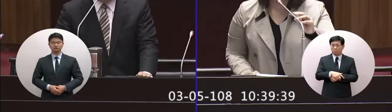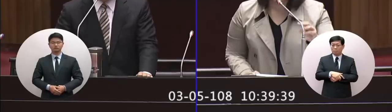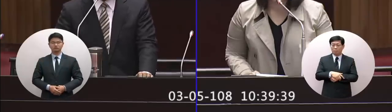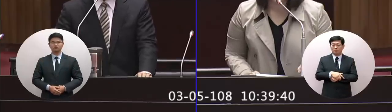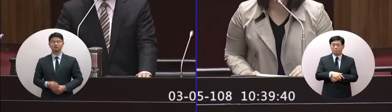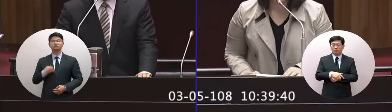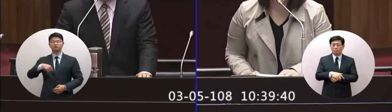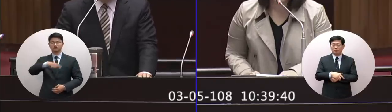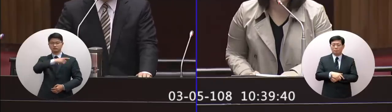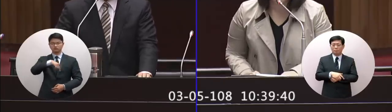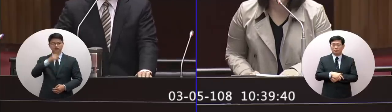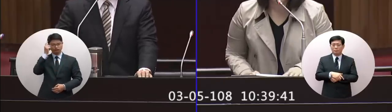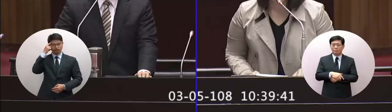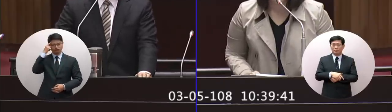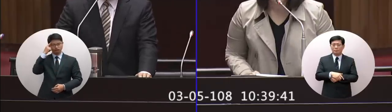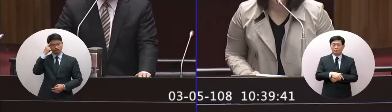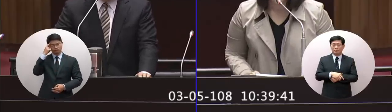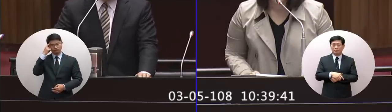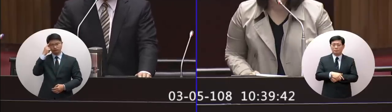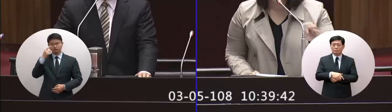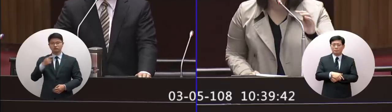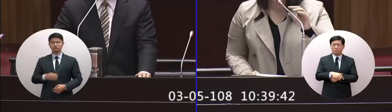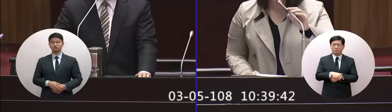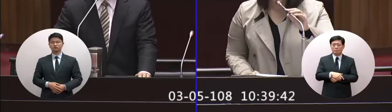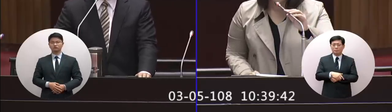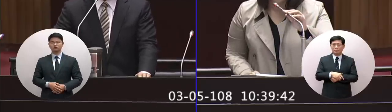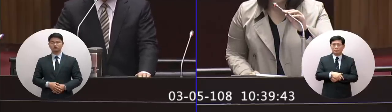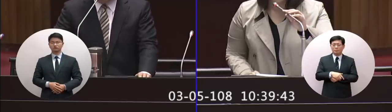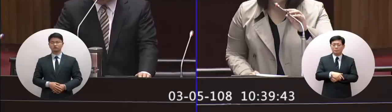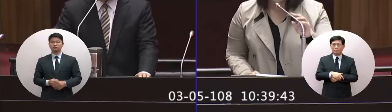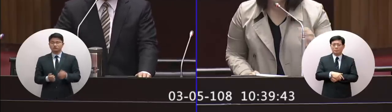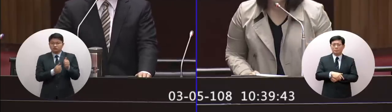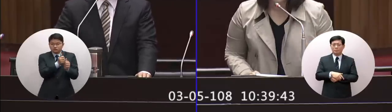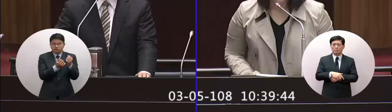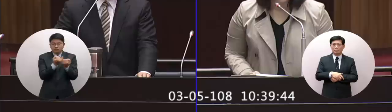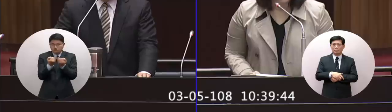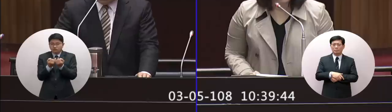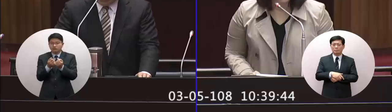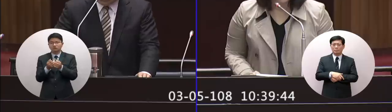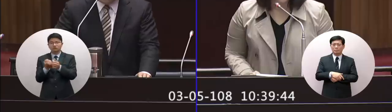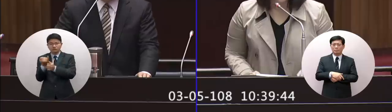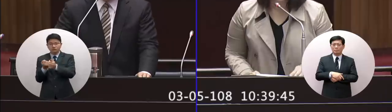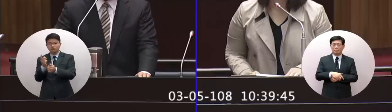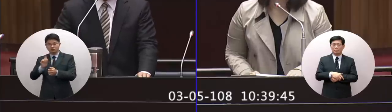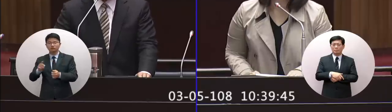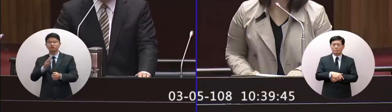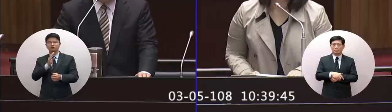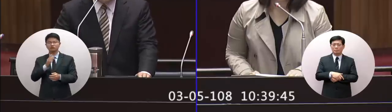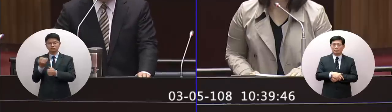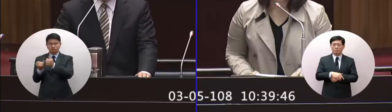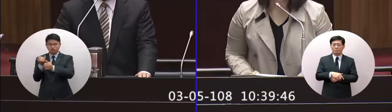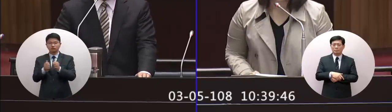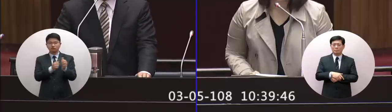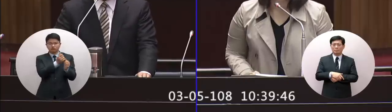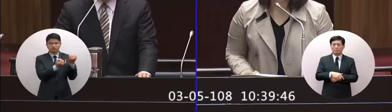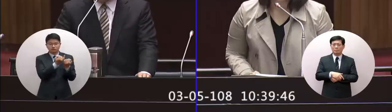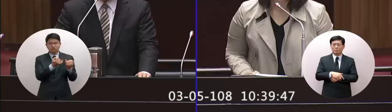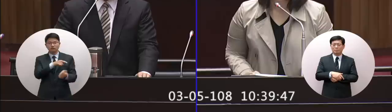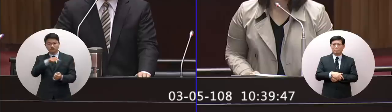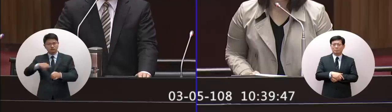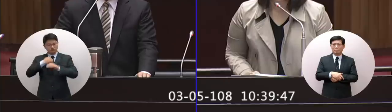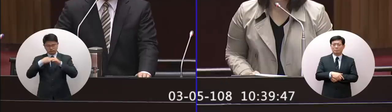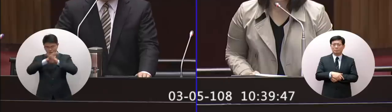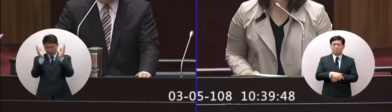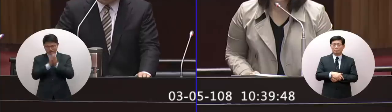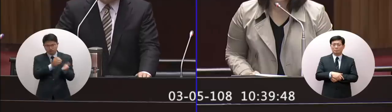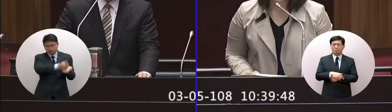考量。 我们都认为性倾向是异性恋、同性恋都